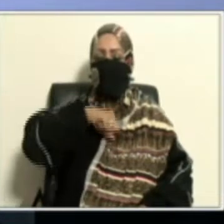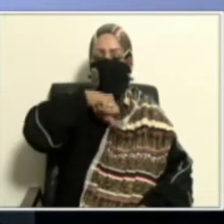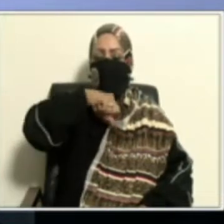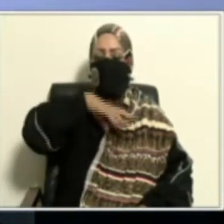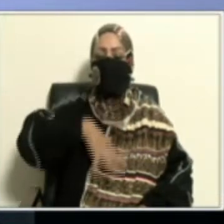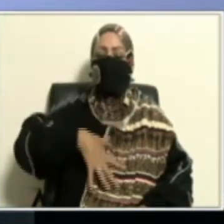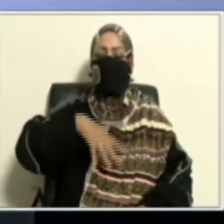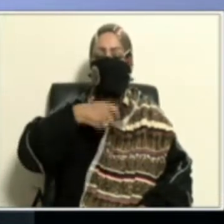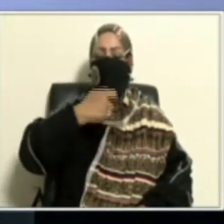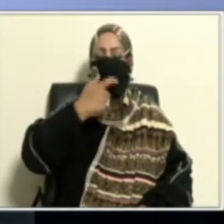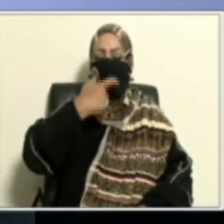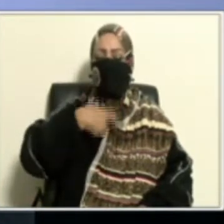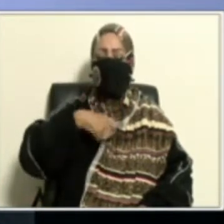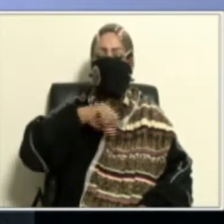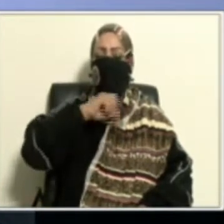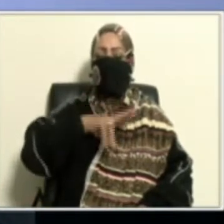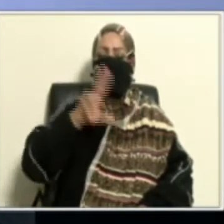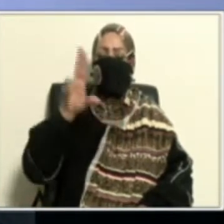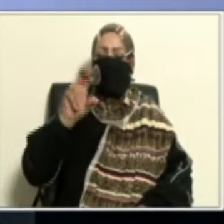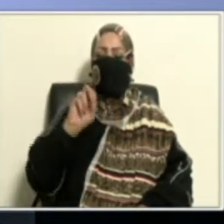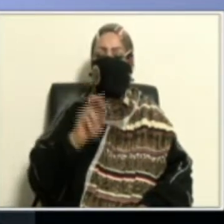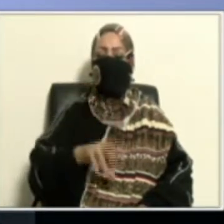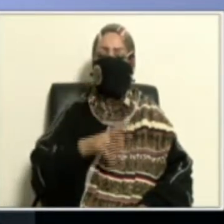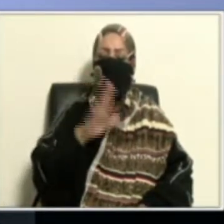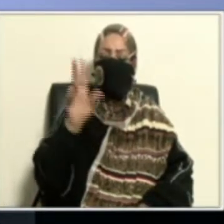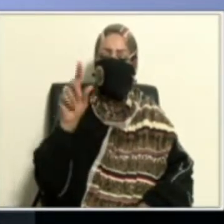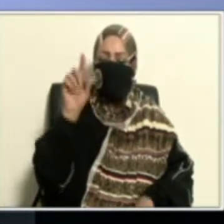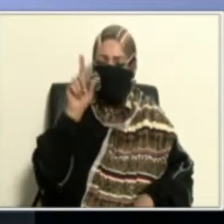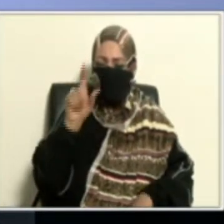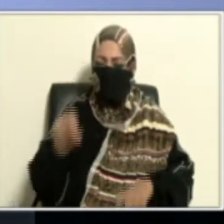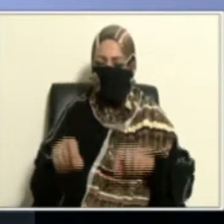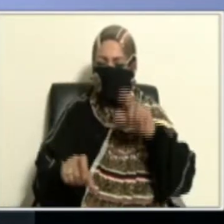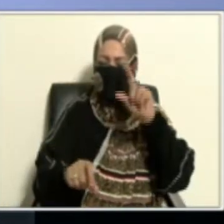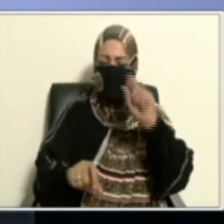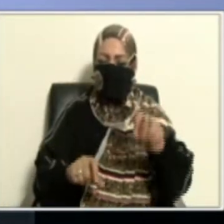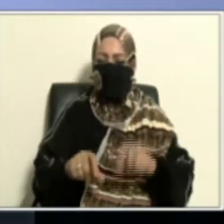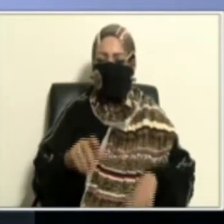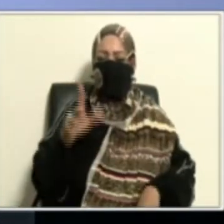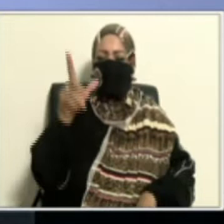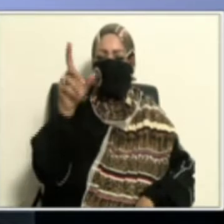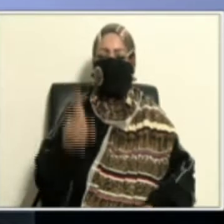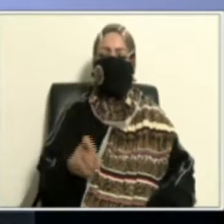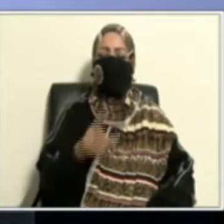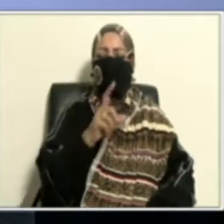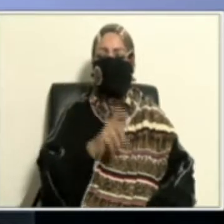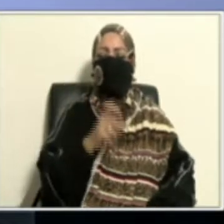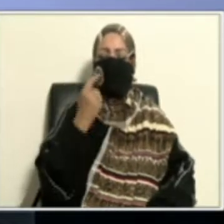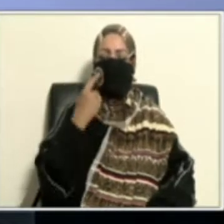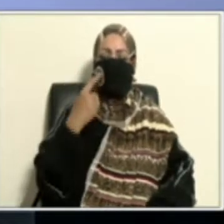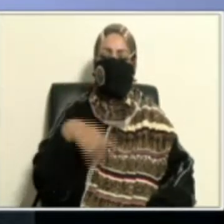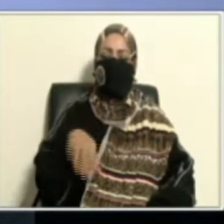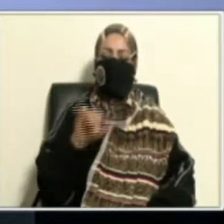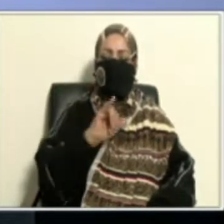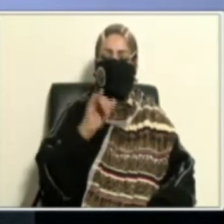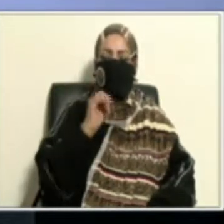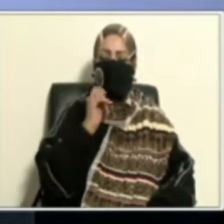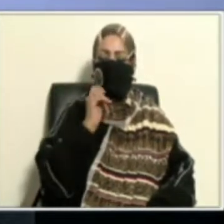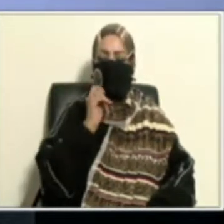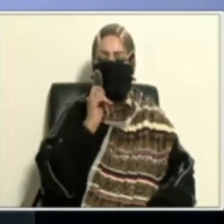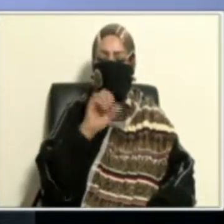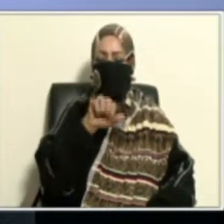جدا. قبل ما اي تيار ديني يدخل للبلاد نقدر نرد عليه ونقدر نكون